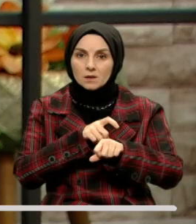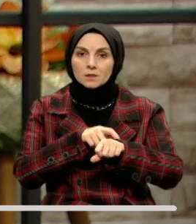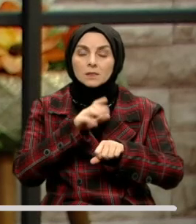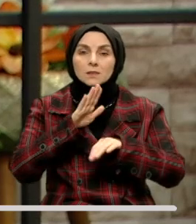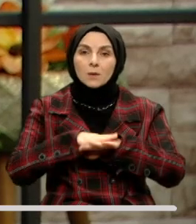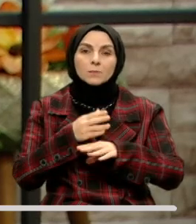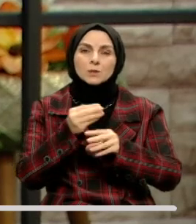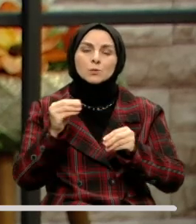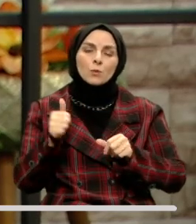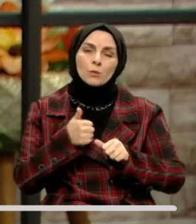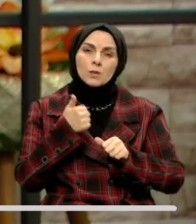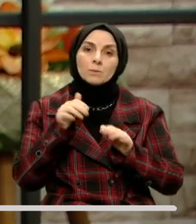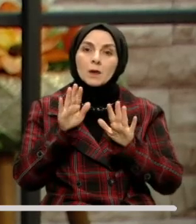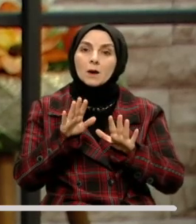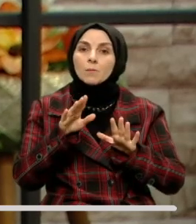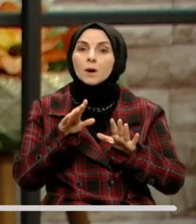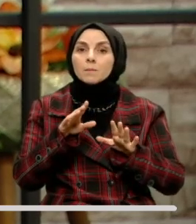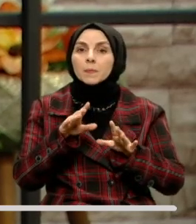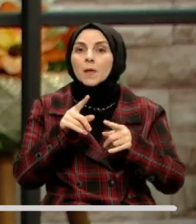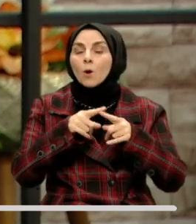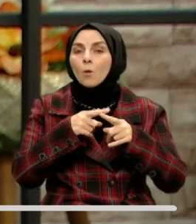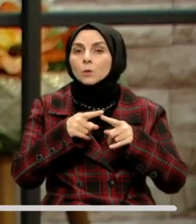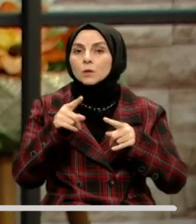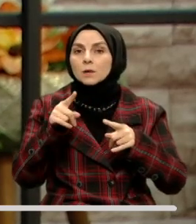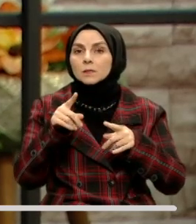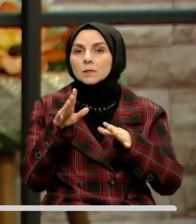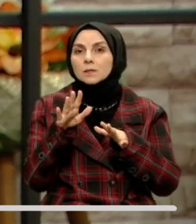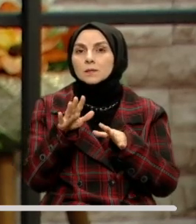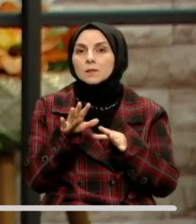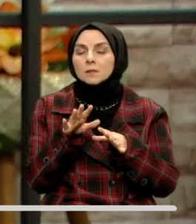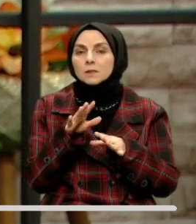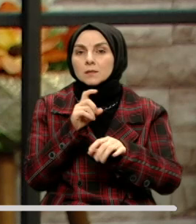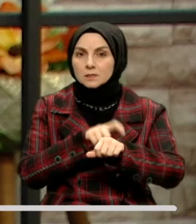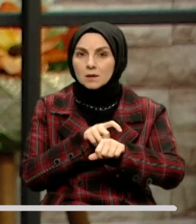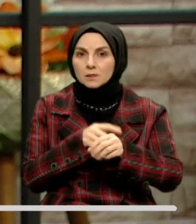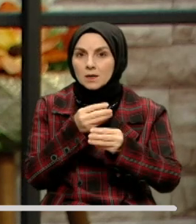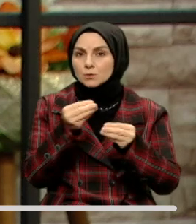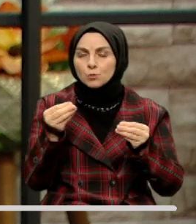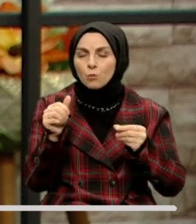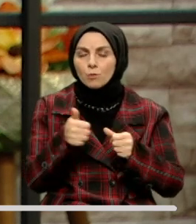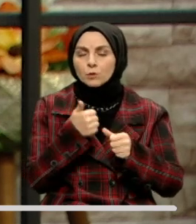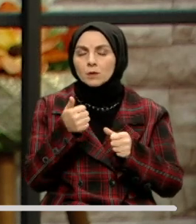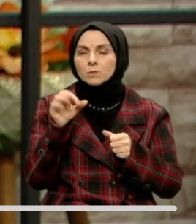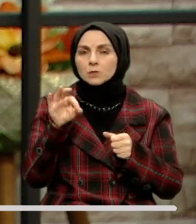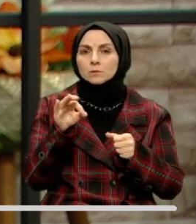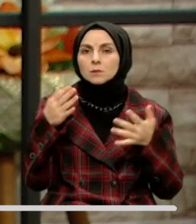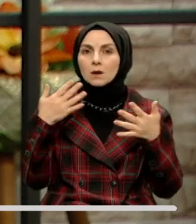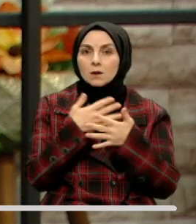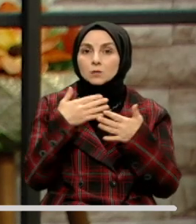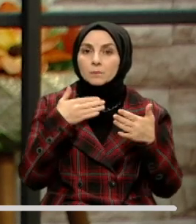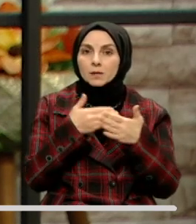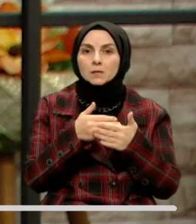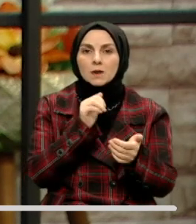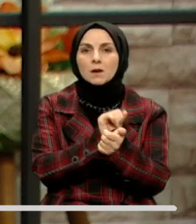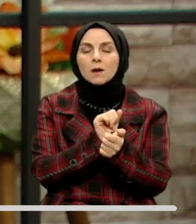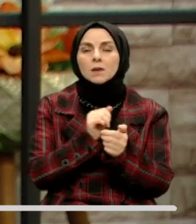çok çok önemli. Ama ortak saatler, ortak alanlar da çok önemli. Şu an akşama kadar aile zaten